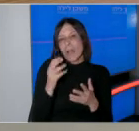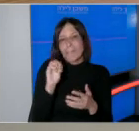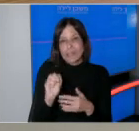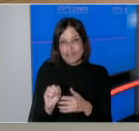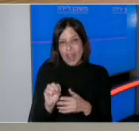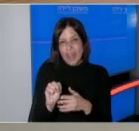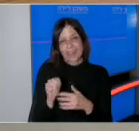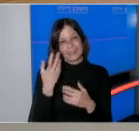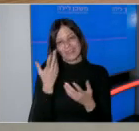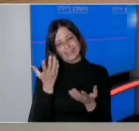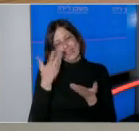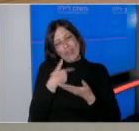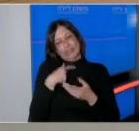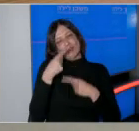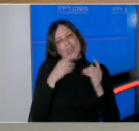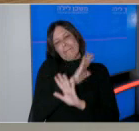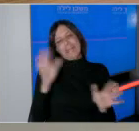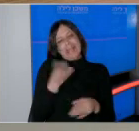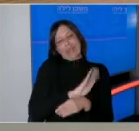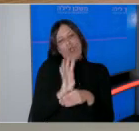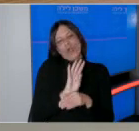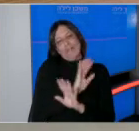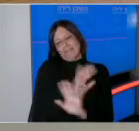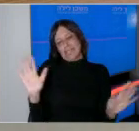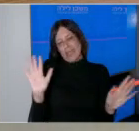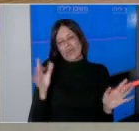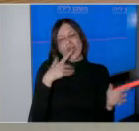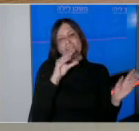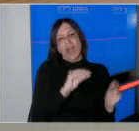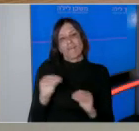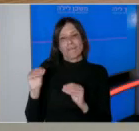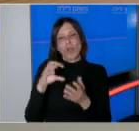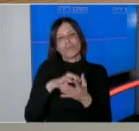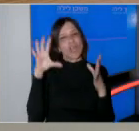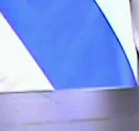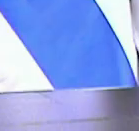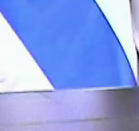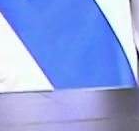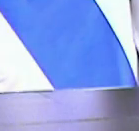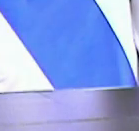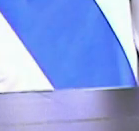מישל, כולה תנו לי שנה בלי קורונה ודי. שלא תזוזו, משכן לילה, מעברון ומתחילים.